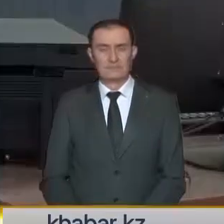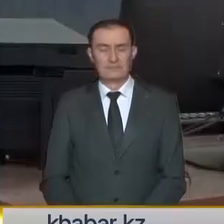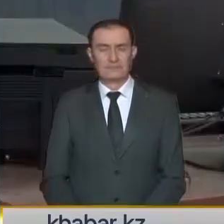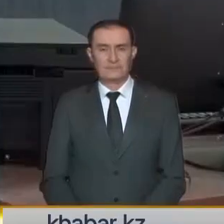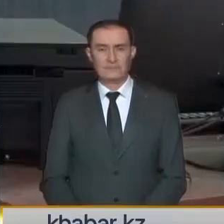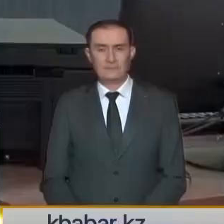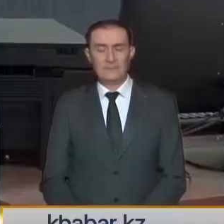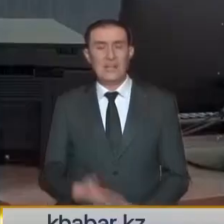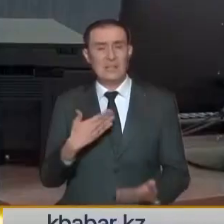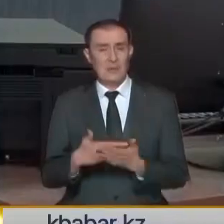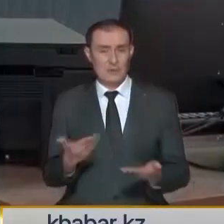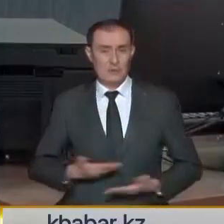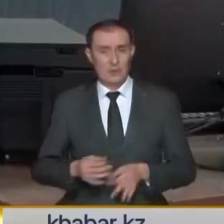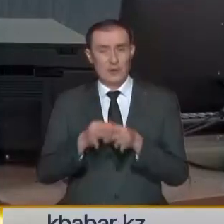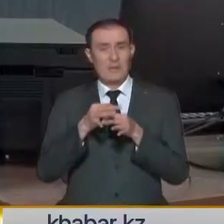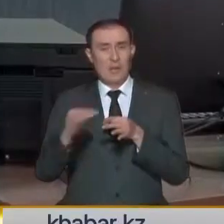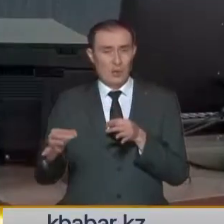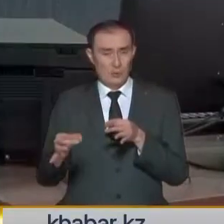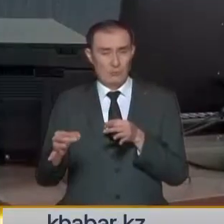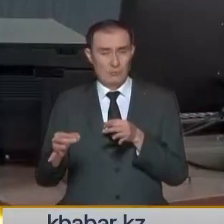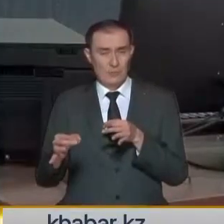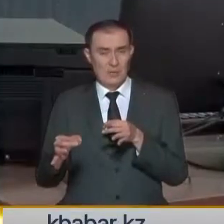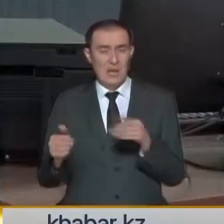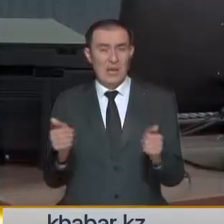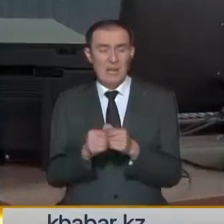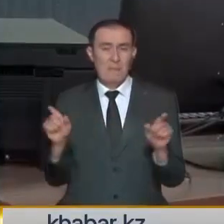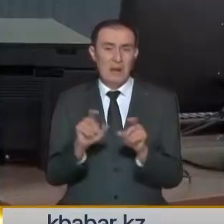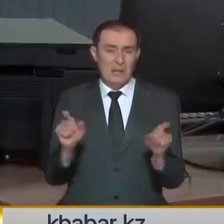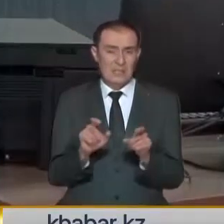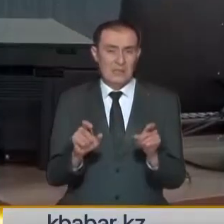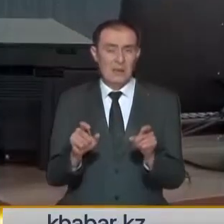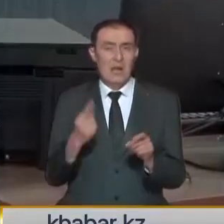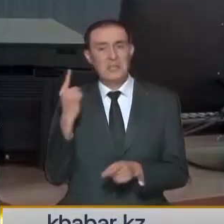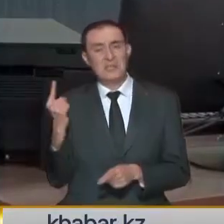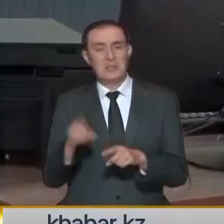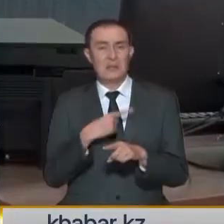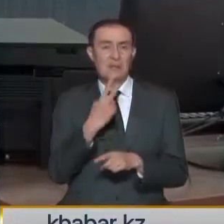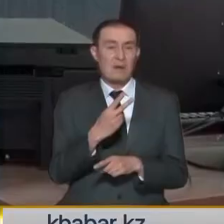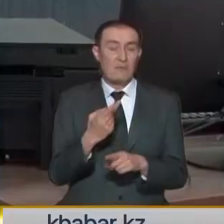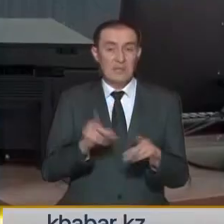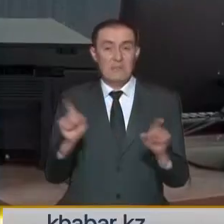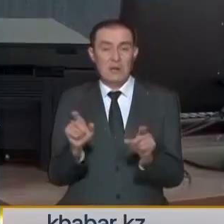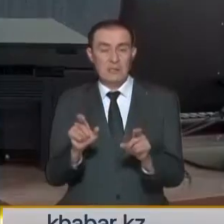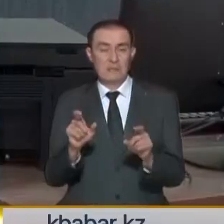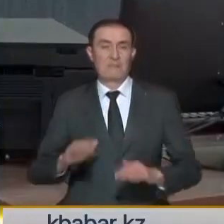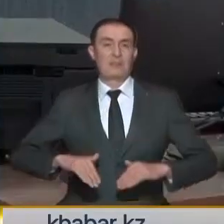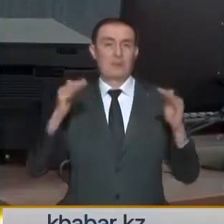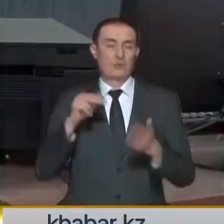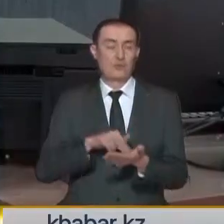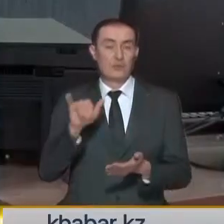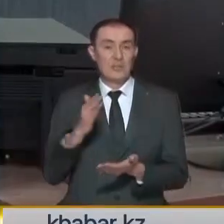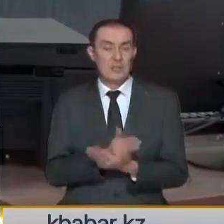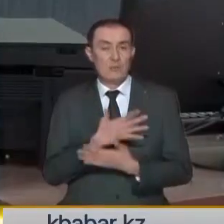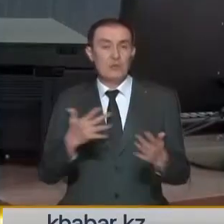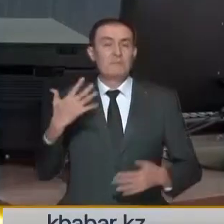Вы живете, например, в микрорайоне Туран-2. Там магазин в некоторых местах 1-2. Они вот завышают. Вот. У них есть